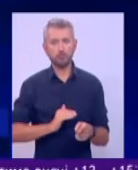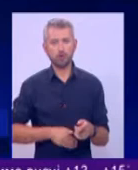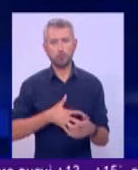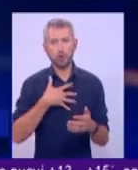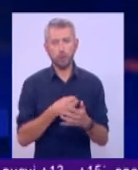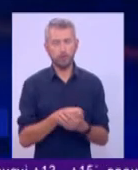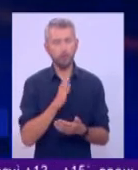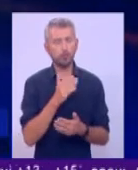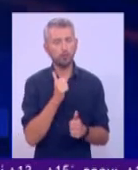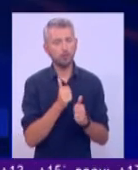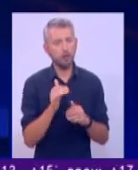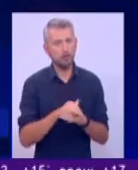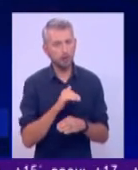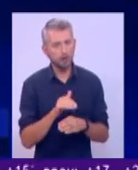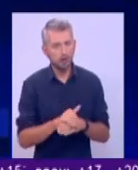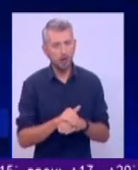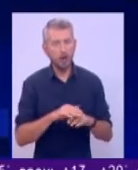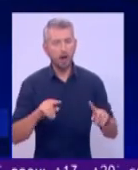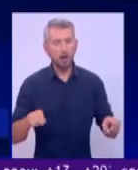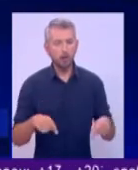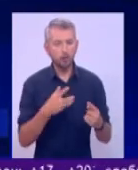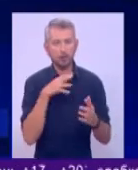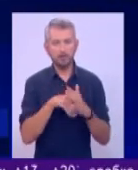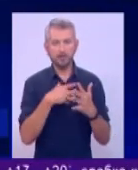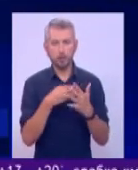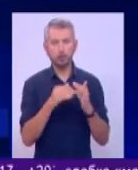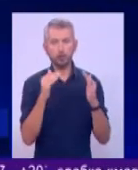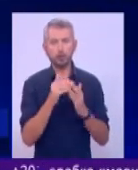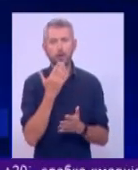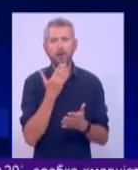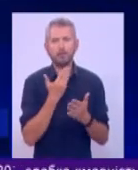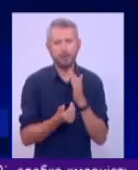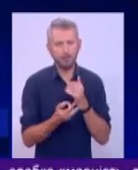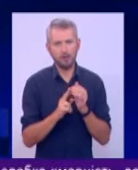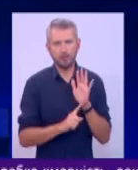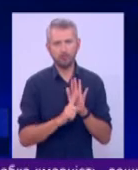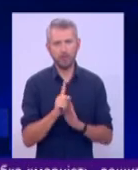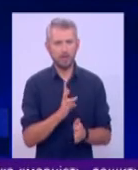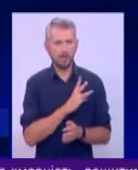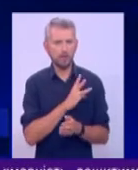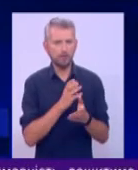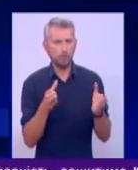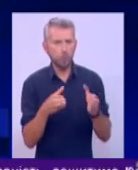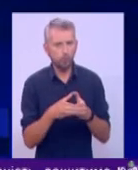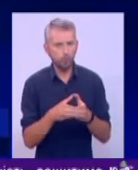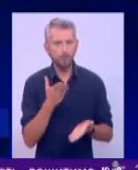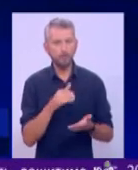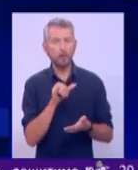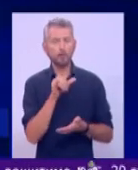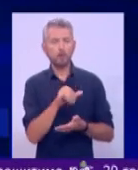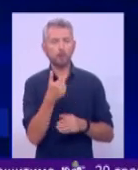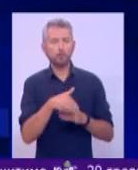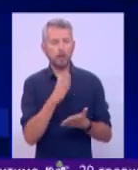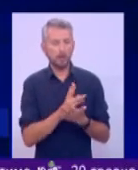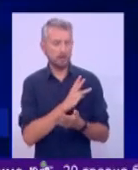И будьте добры, организуйте в своем доме хотя бы для начала инициативную группу, если у вас уже